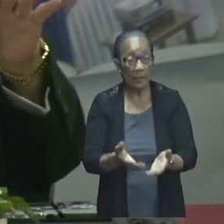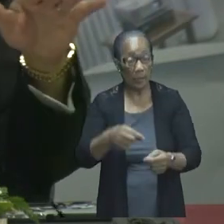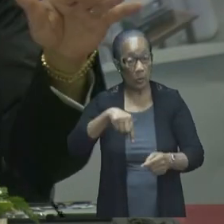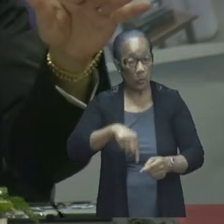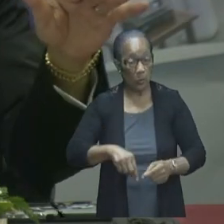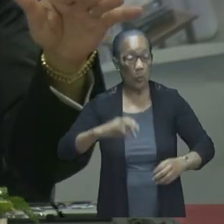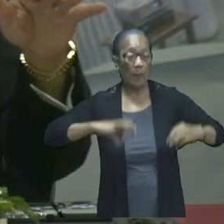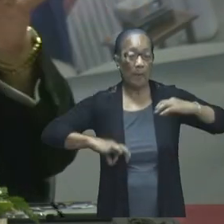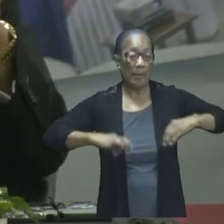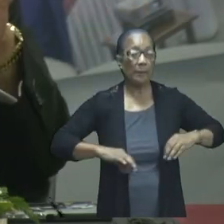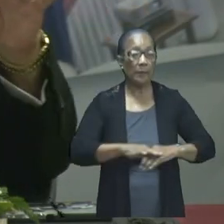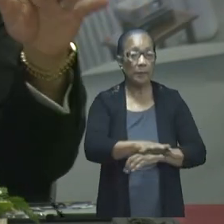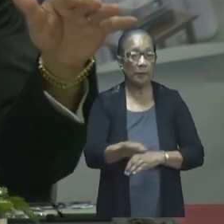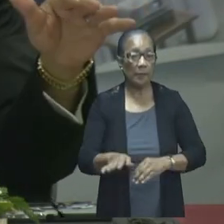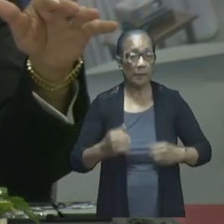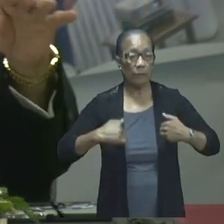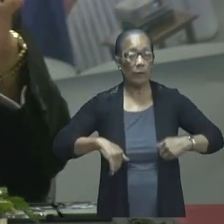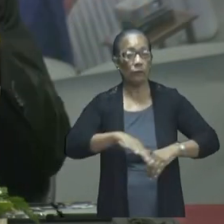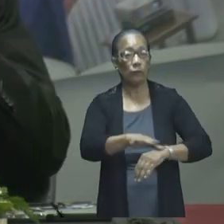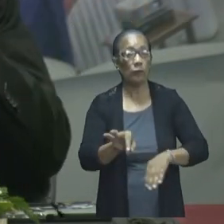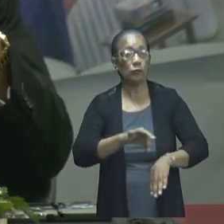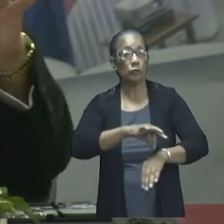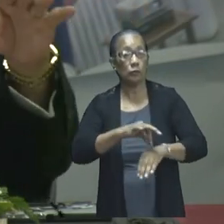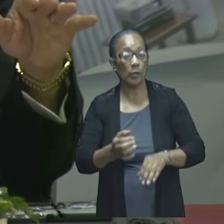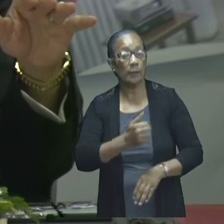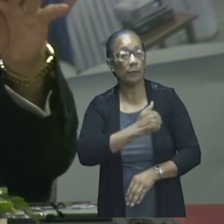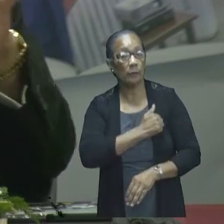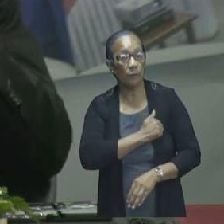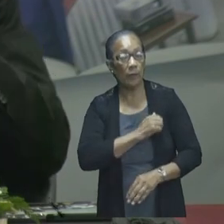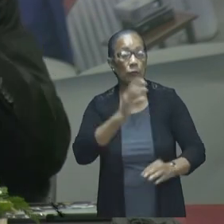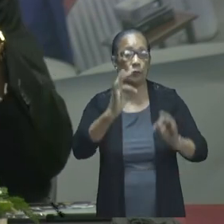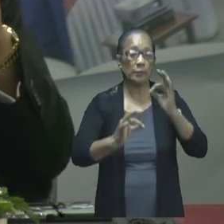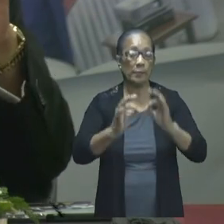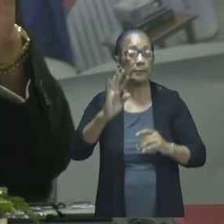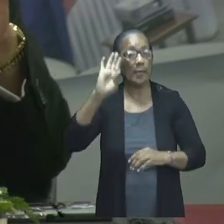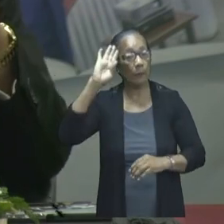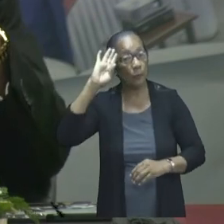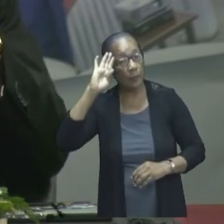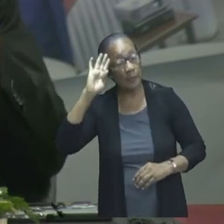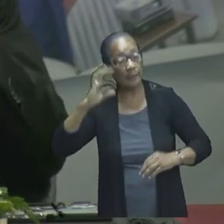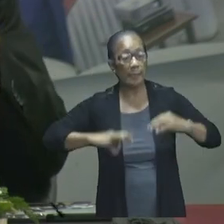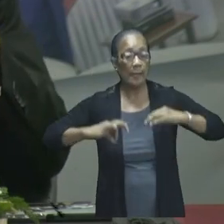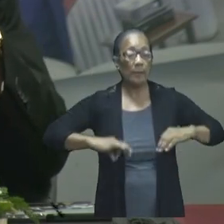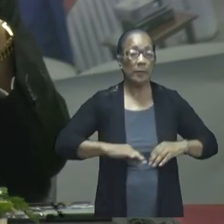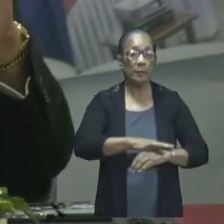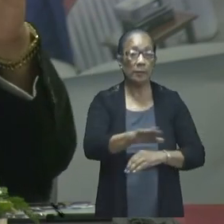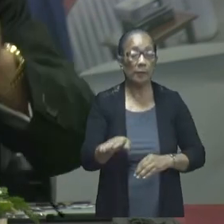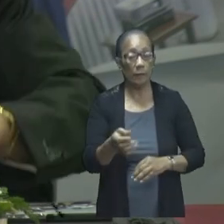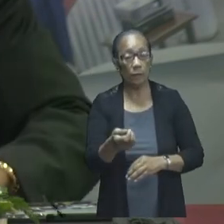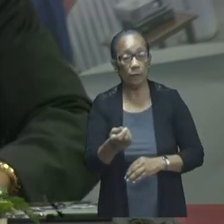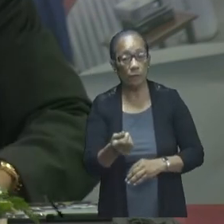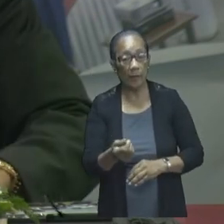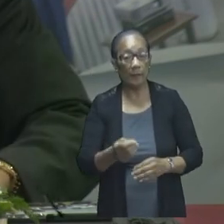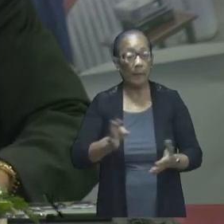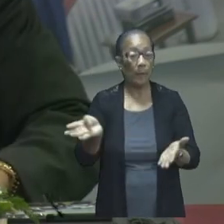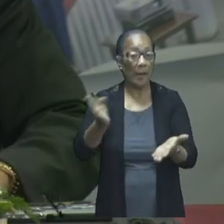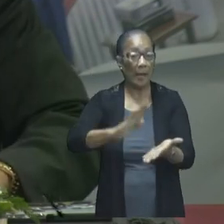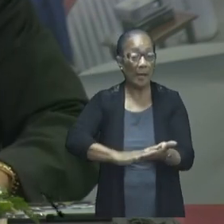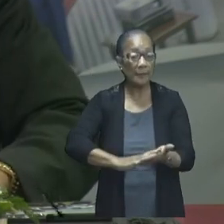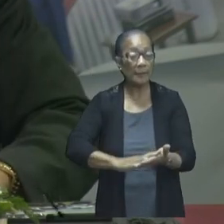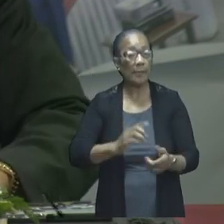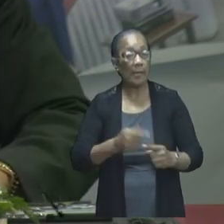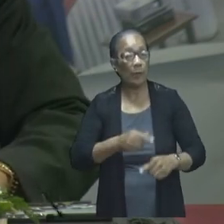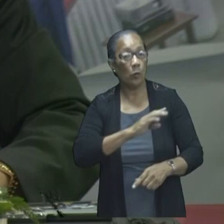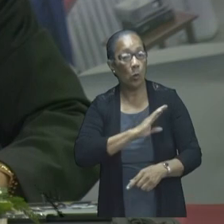volksgezondheid ministerie van defensie en ministerie van justitie en politie in het serie van mijn financiën' bij belasting bij